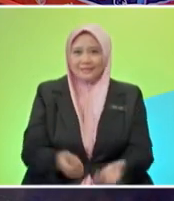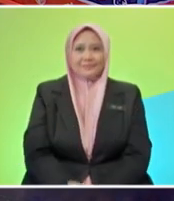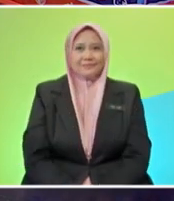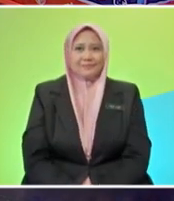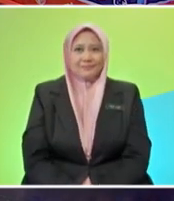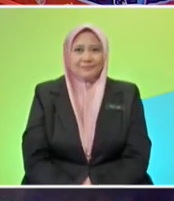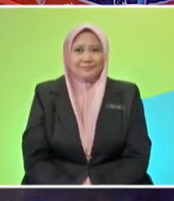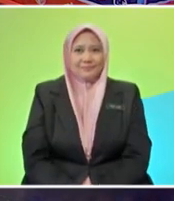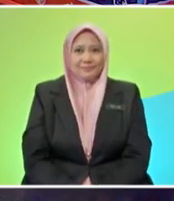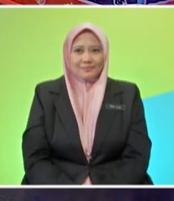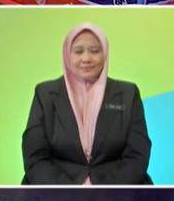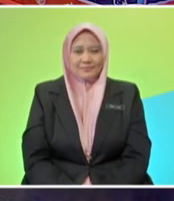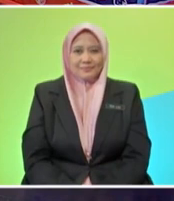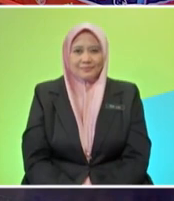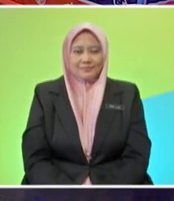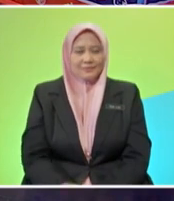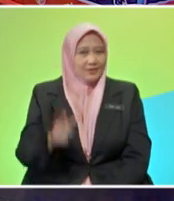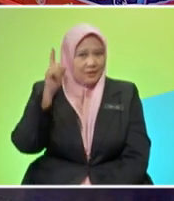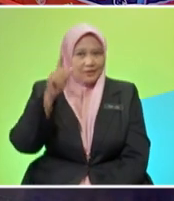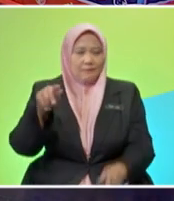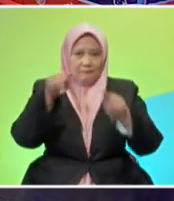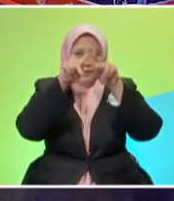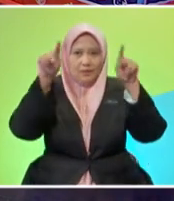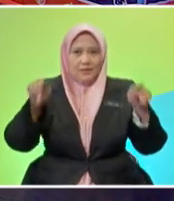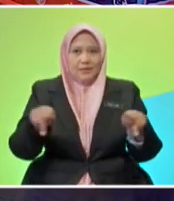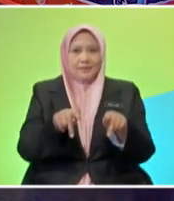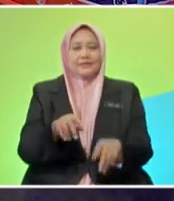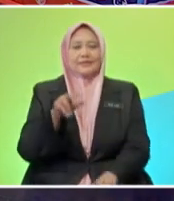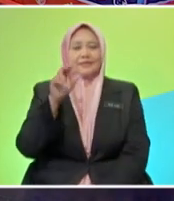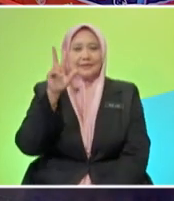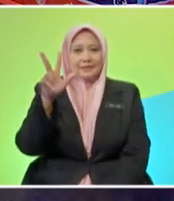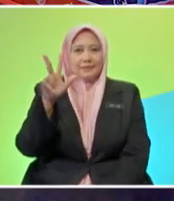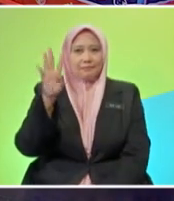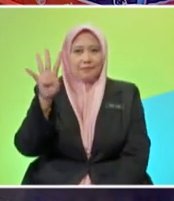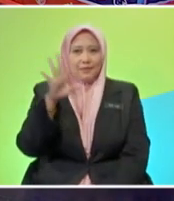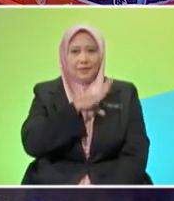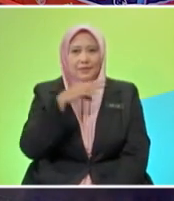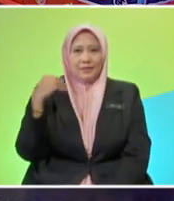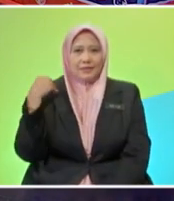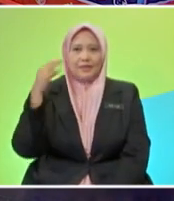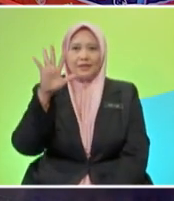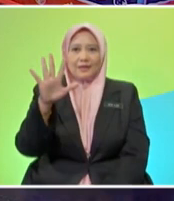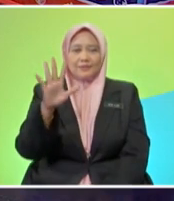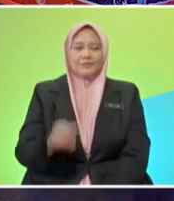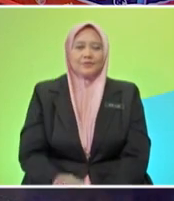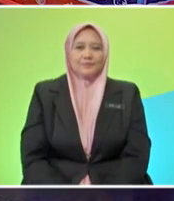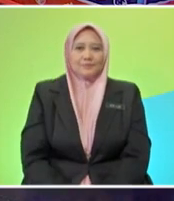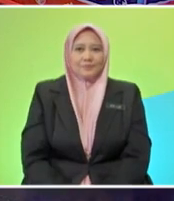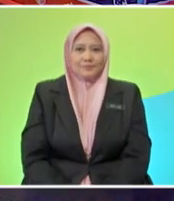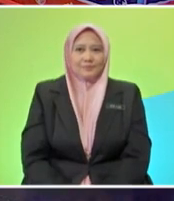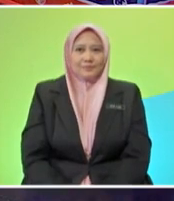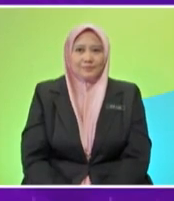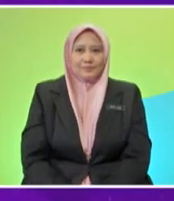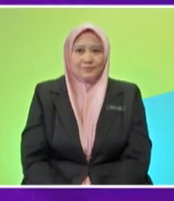Seterusnya. Okey, kita ada perenggan ketiga, perenggan keempat dan perenggan kelima. Mari sama-sama kita cuba. Kita lihat,